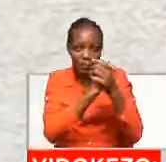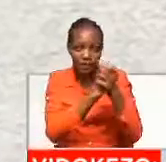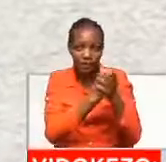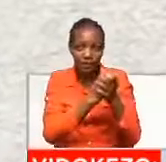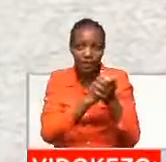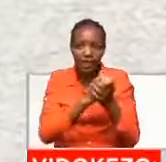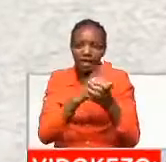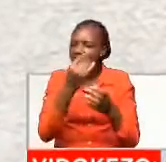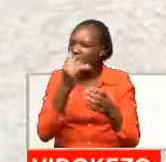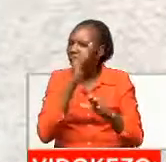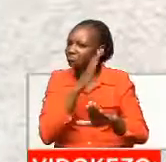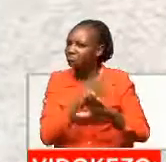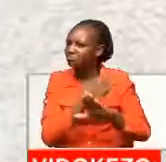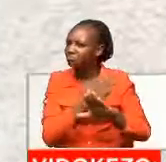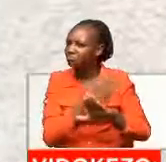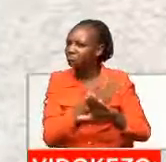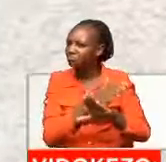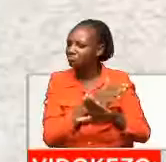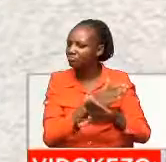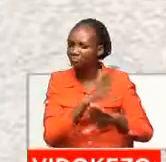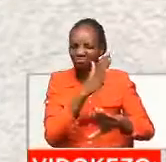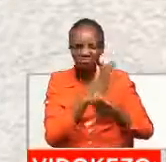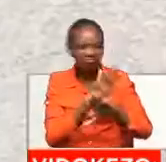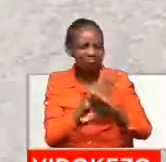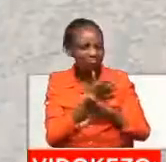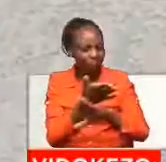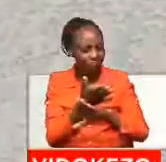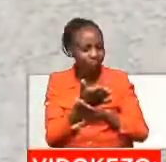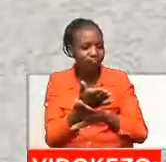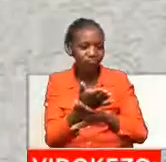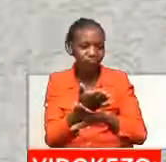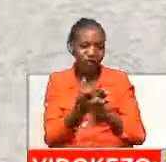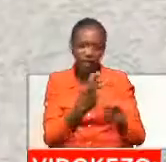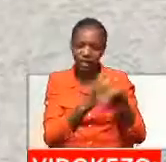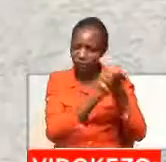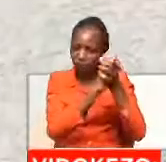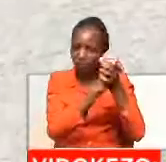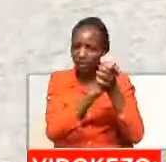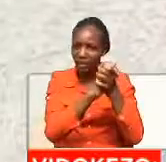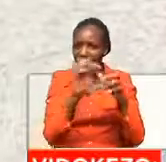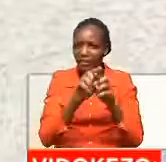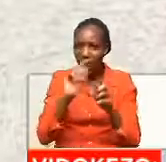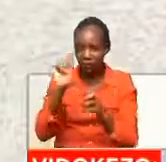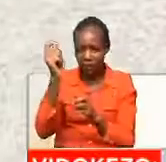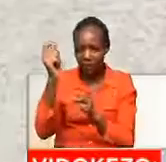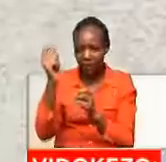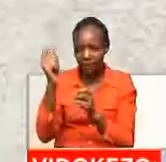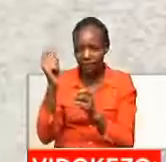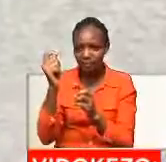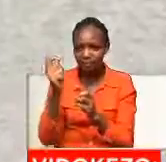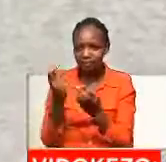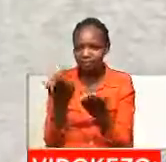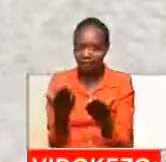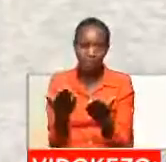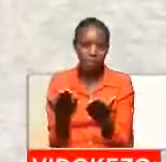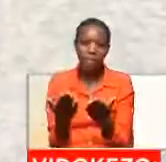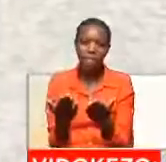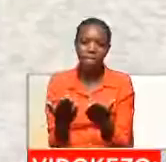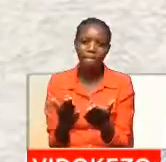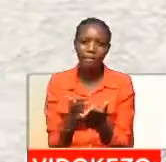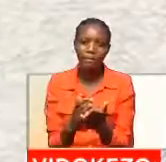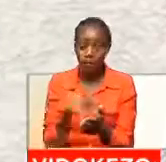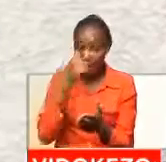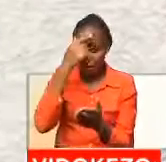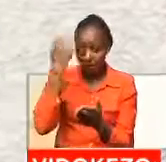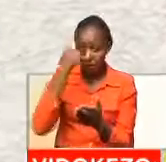ni waongo au ni wale wambea katika hii nchi ya Kenya ambao nafasi yao katika jamii haipo tena, manake